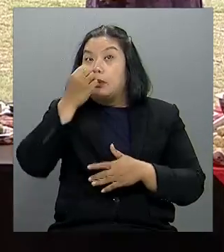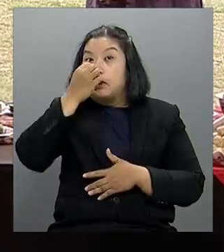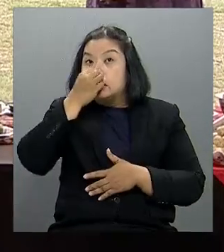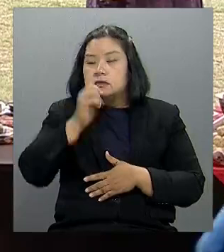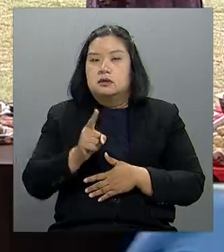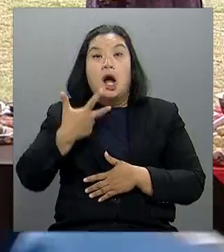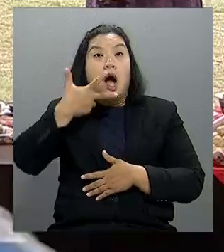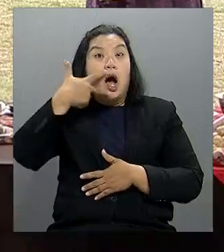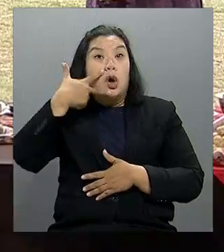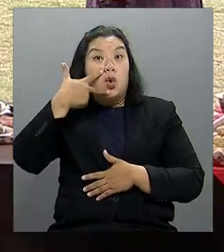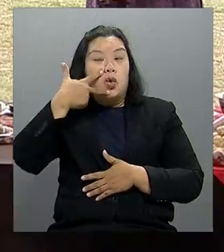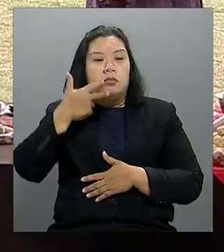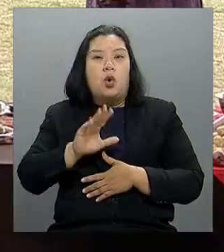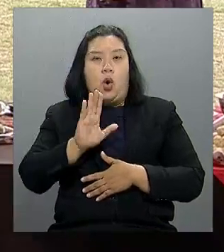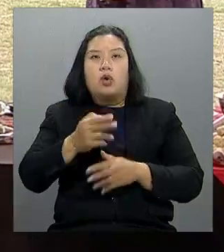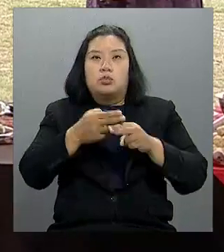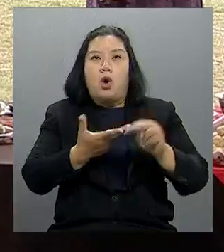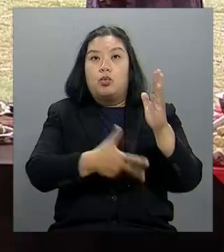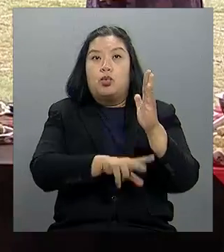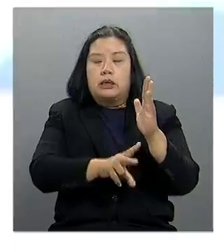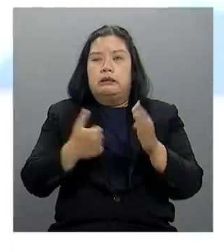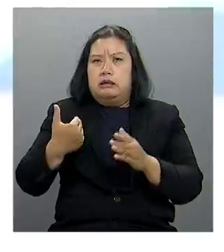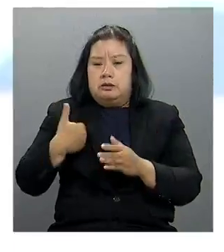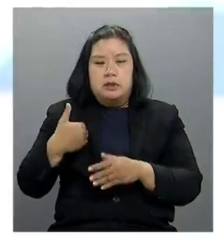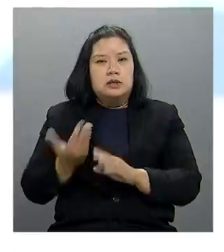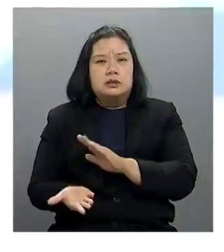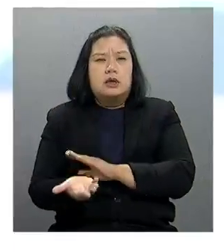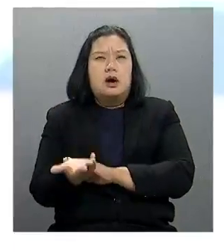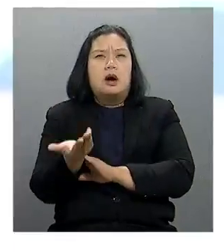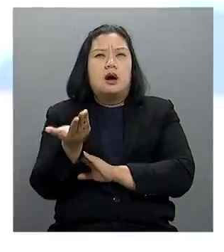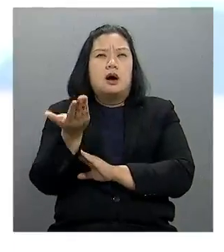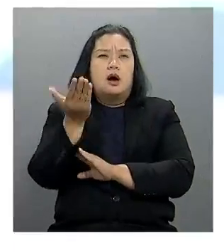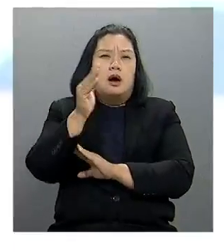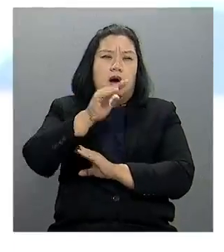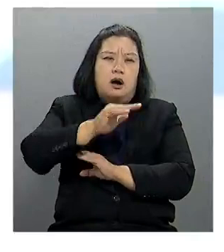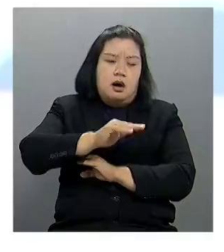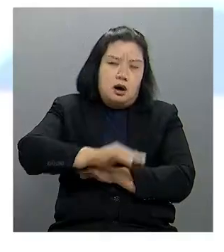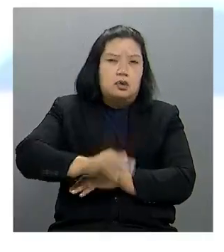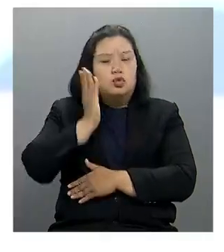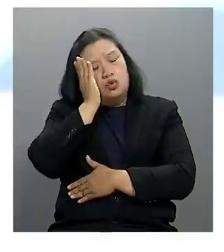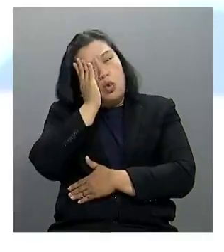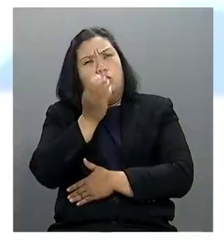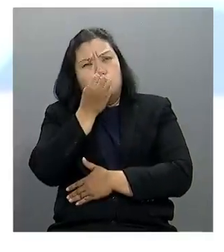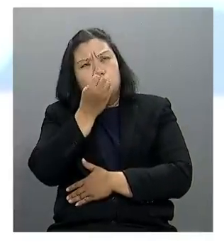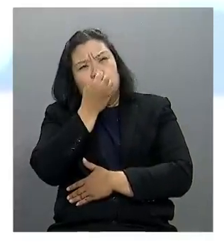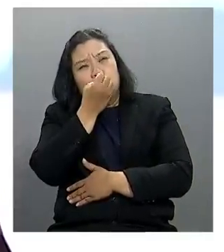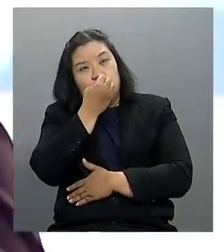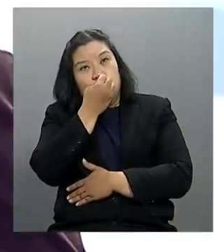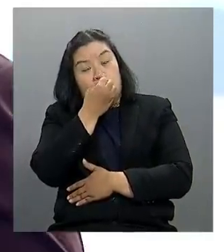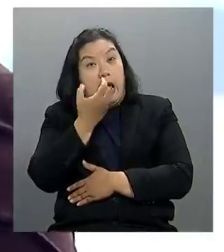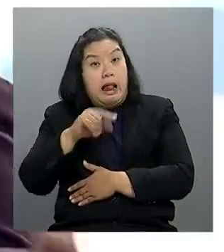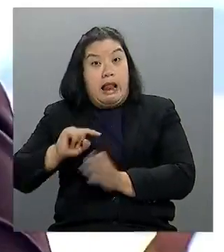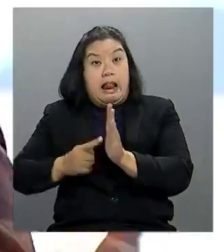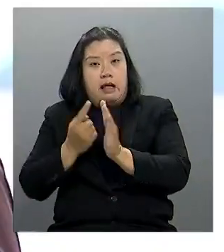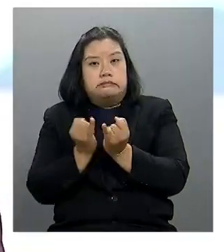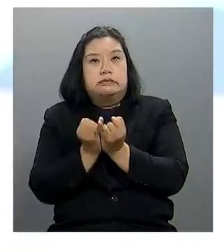วิถีของขนมเนี่ยเราผูกพันกับเราตั้งแต่เช้าจนถึงเข้านอนนะครับ แล้วก็ช่วงอายุเลยนะครับตั้งแต่เกิดนะครับไ